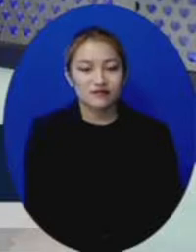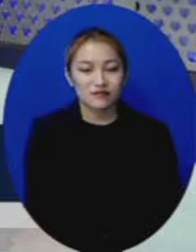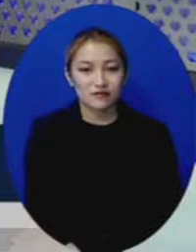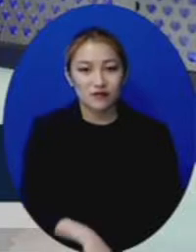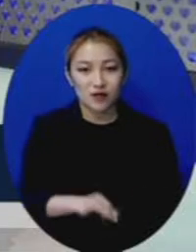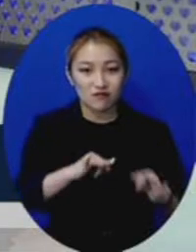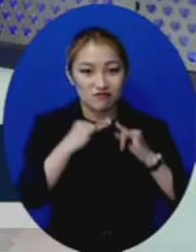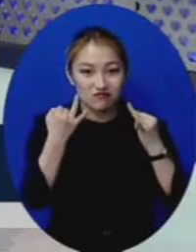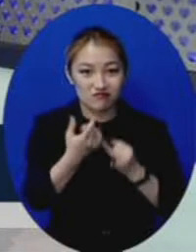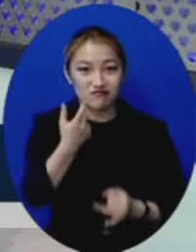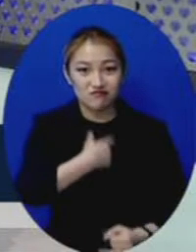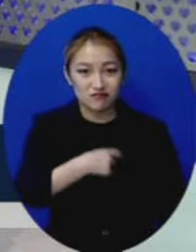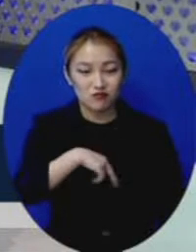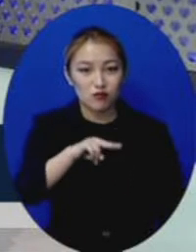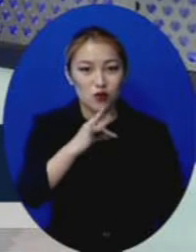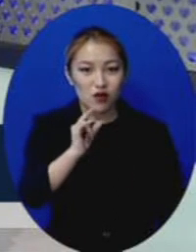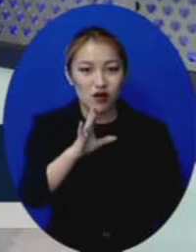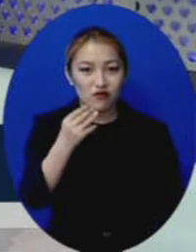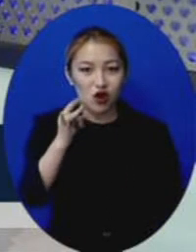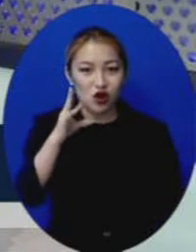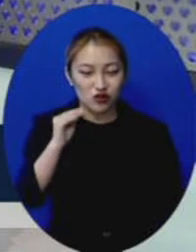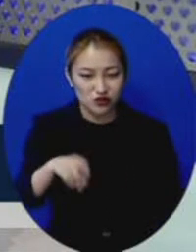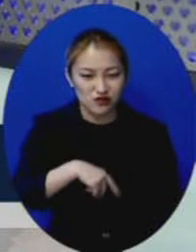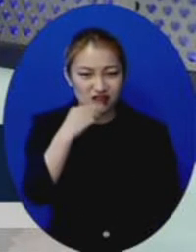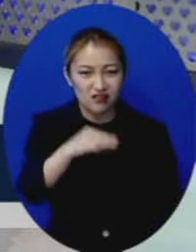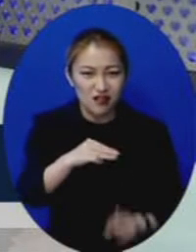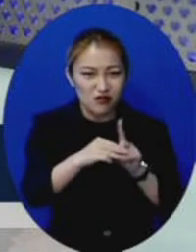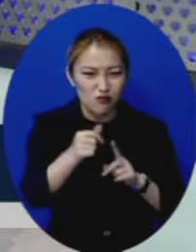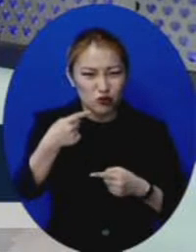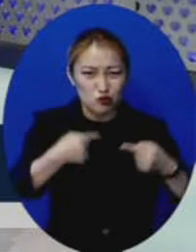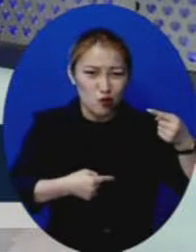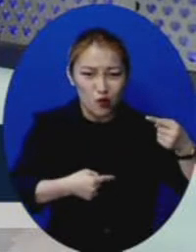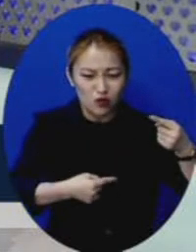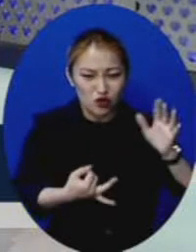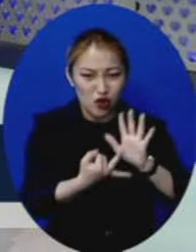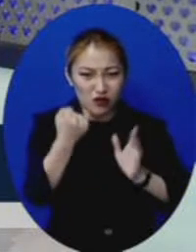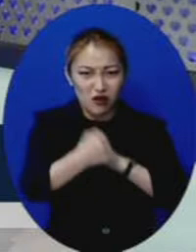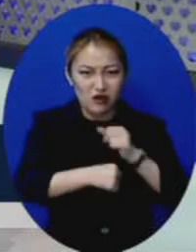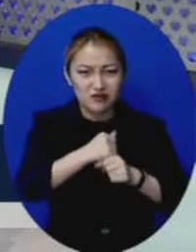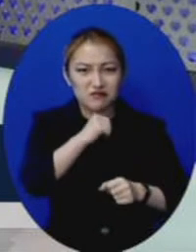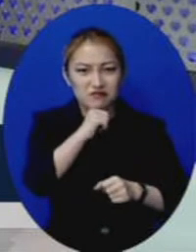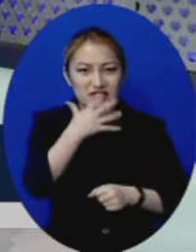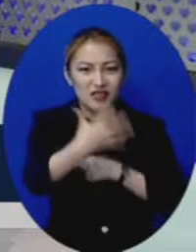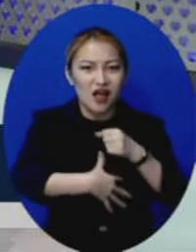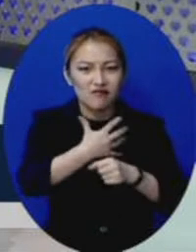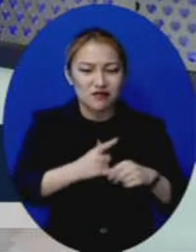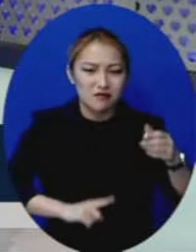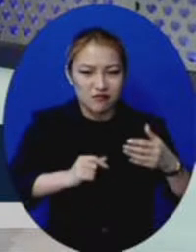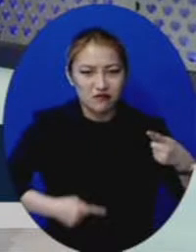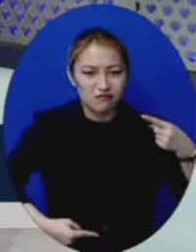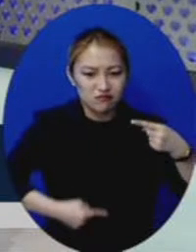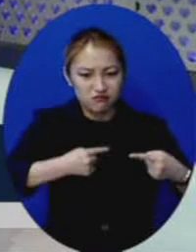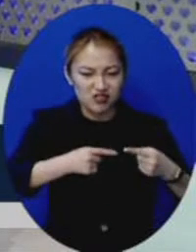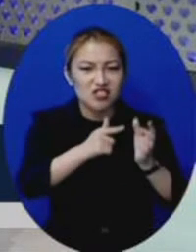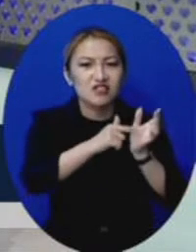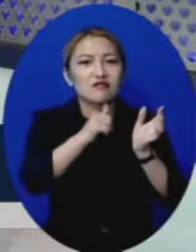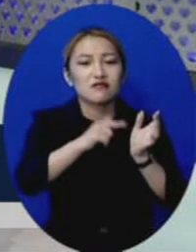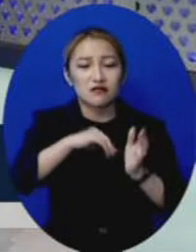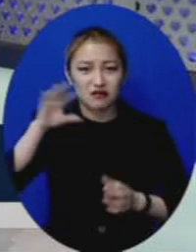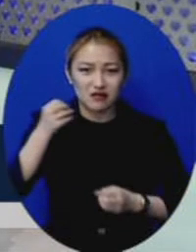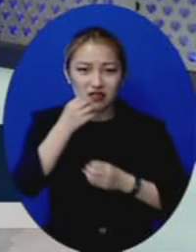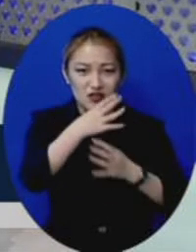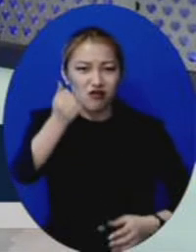Улсын хурлын гишүүн бүрд орж тэтгэврийн зөрүүг 7 жил бус 5 жилийн дунджаар тооцож тэтгэвэр тогтоодох болохыг шаардаж төв талбайд